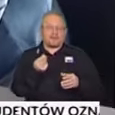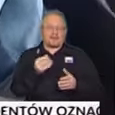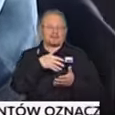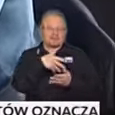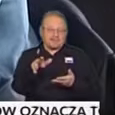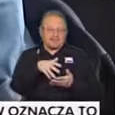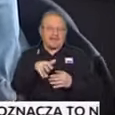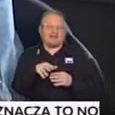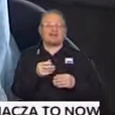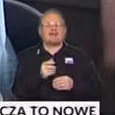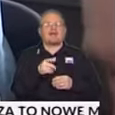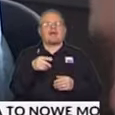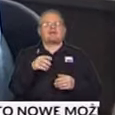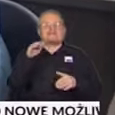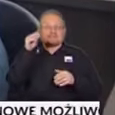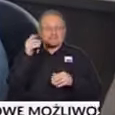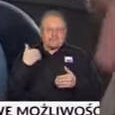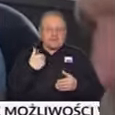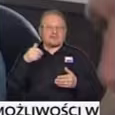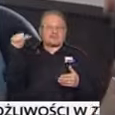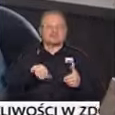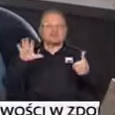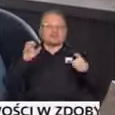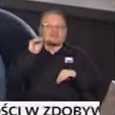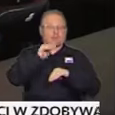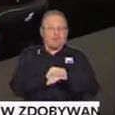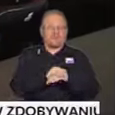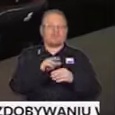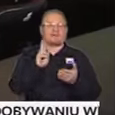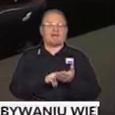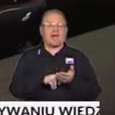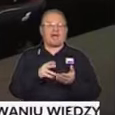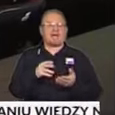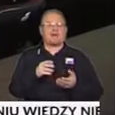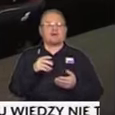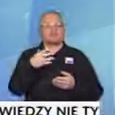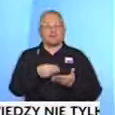Do tej pory zawarto prawie 1600 umów o dofinansowanie na 5 miliardów złotych.